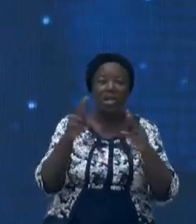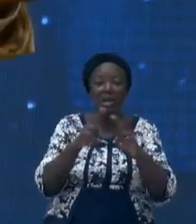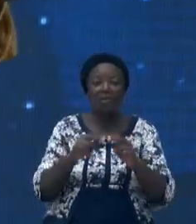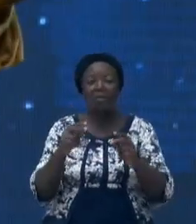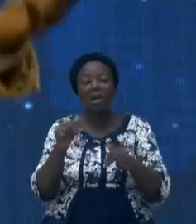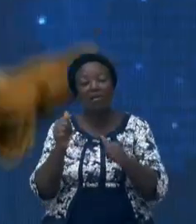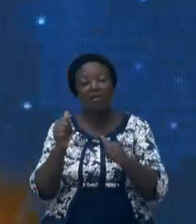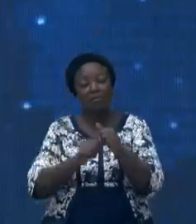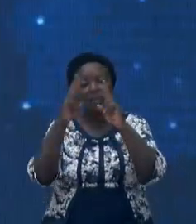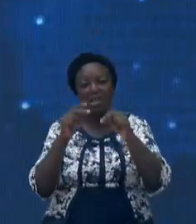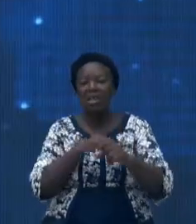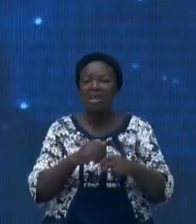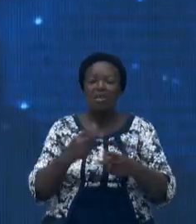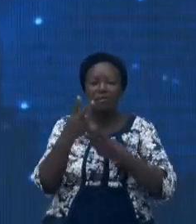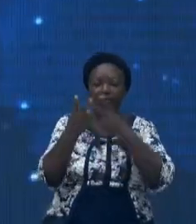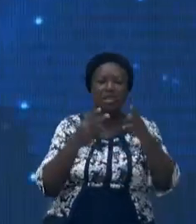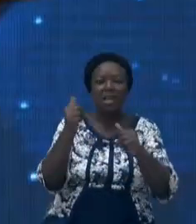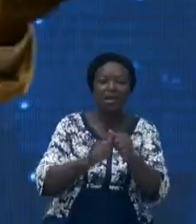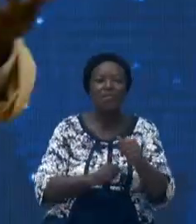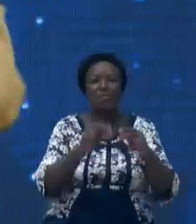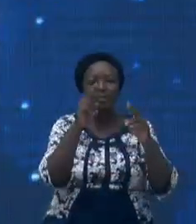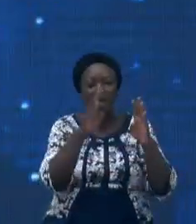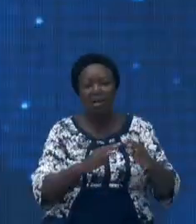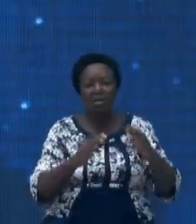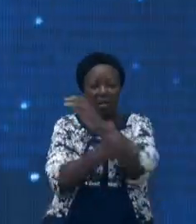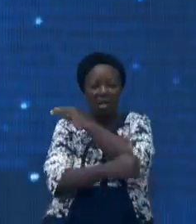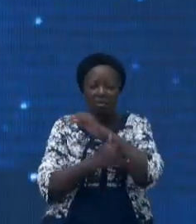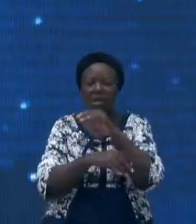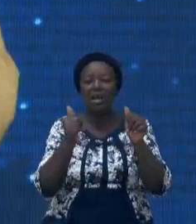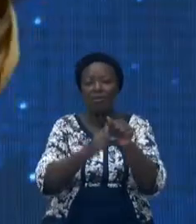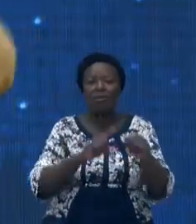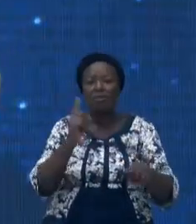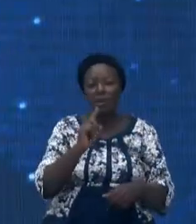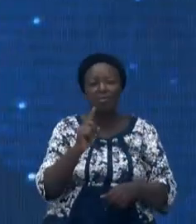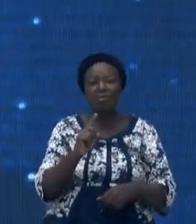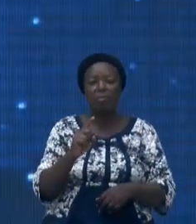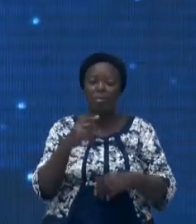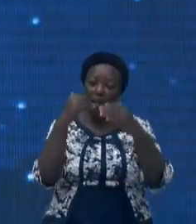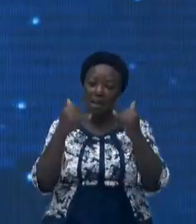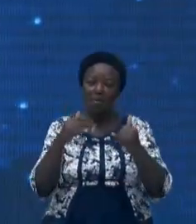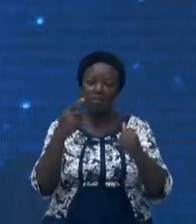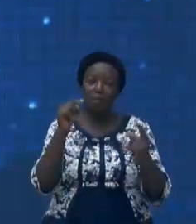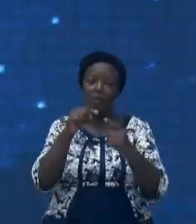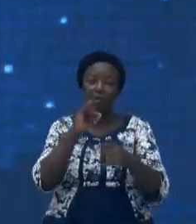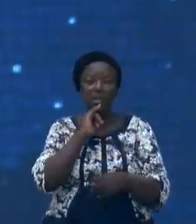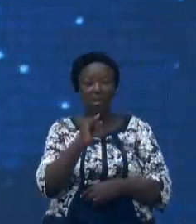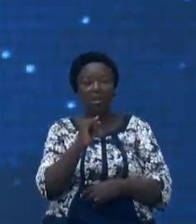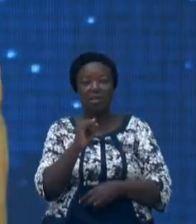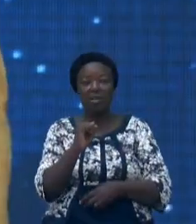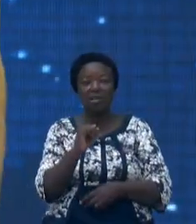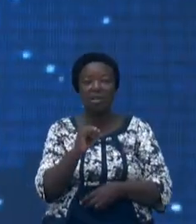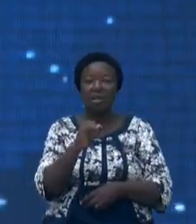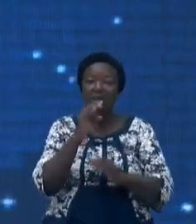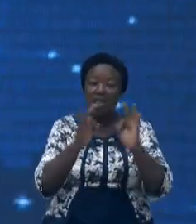et il ya les mouvements dans les villages et visites toutes les villes et visitent tous pays et visité